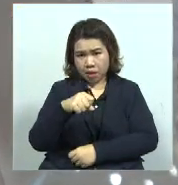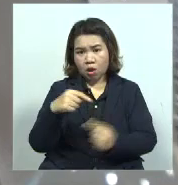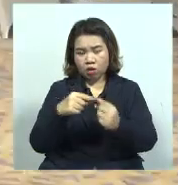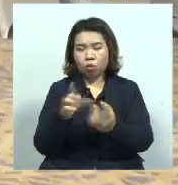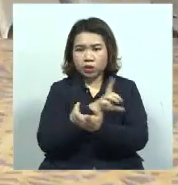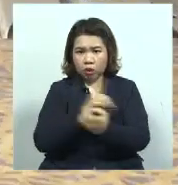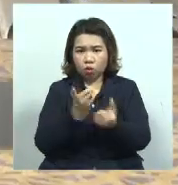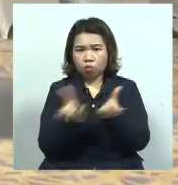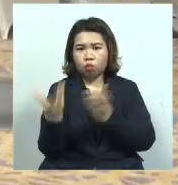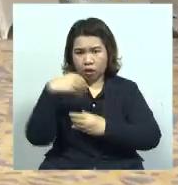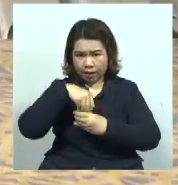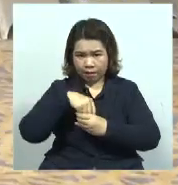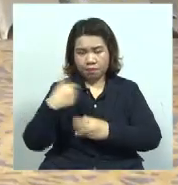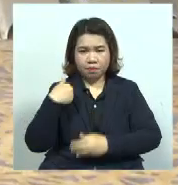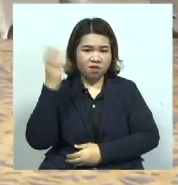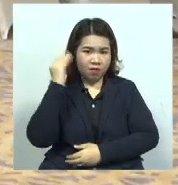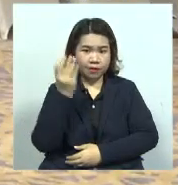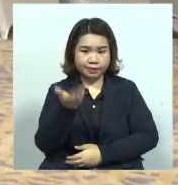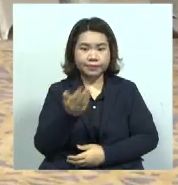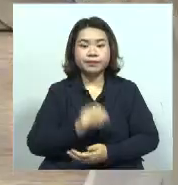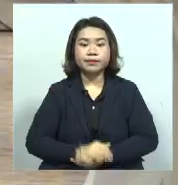งจากท่านประธานกรรมการศูนย์คุณธรรมครับ